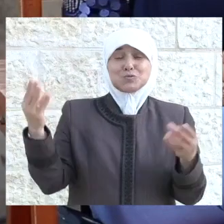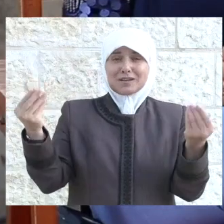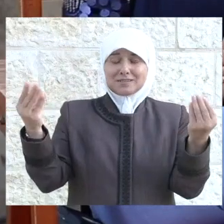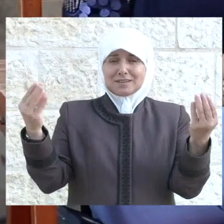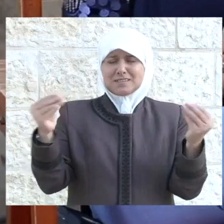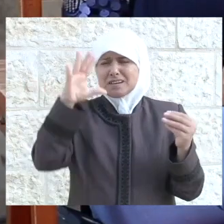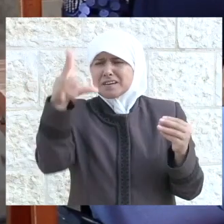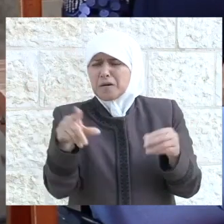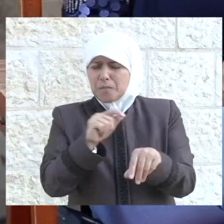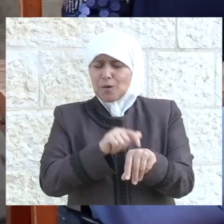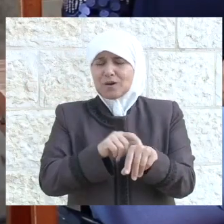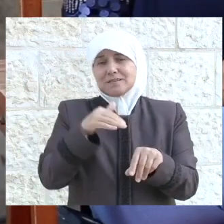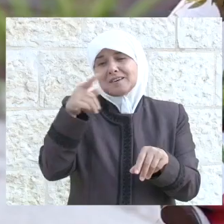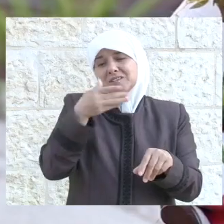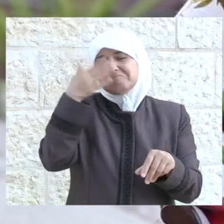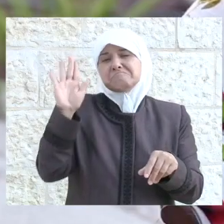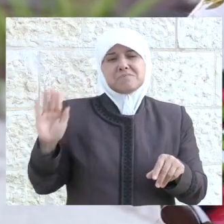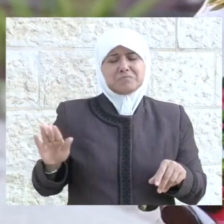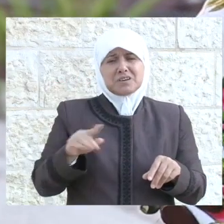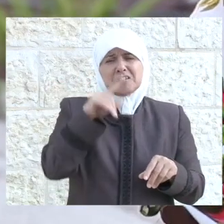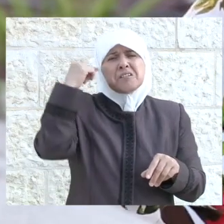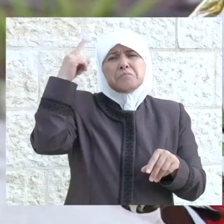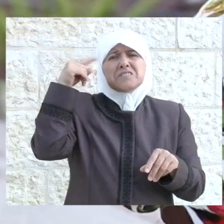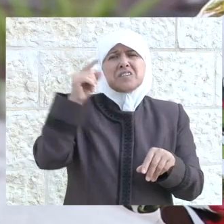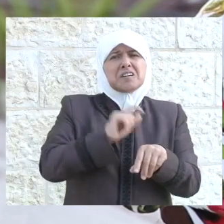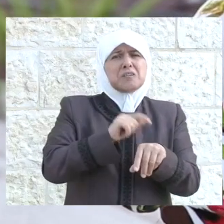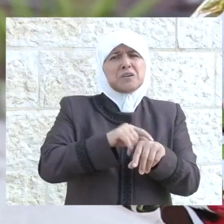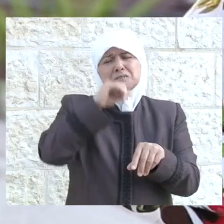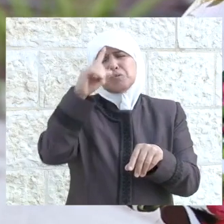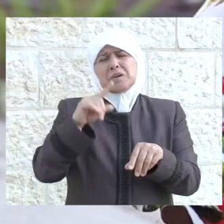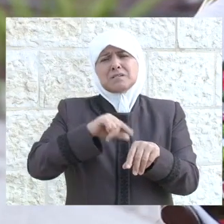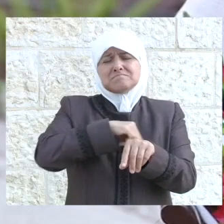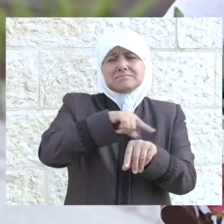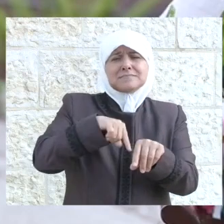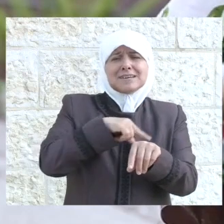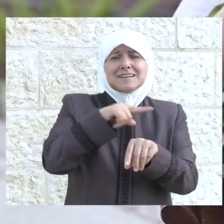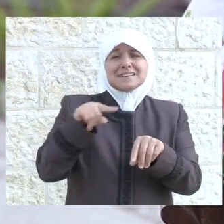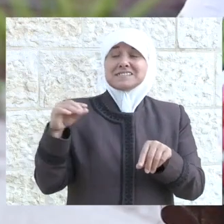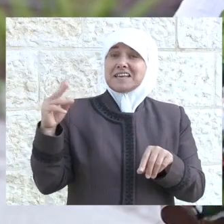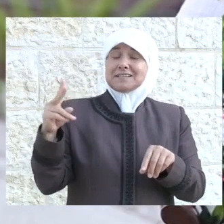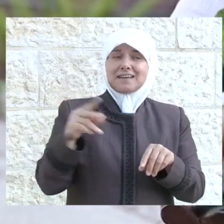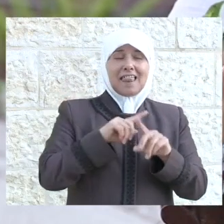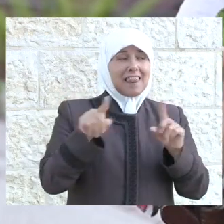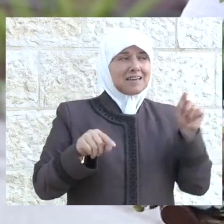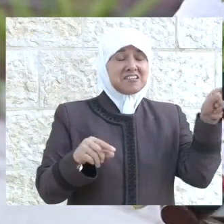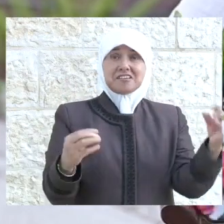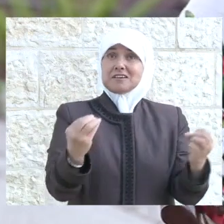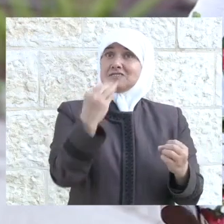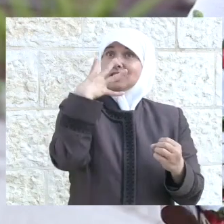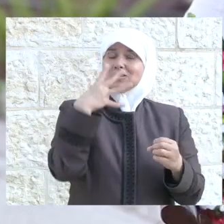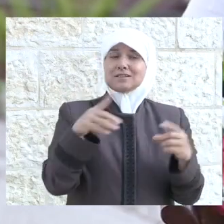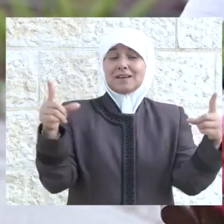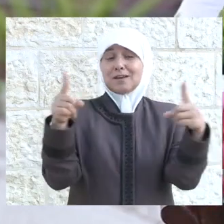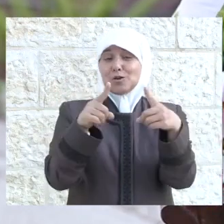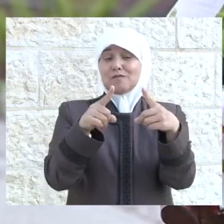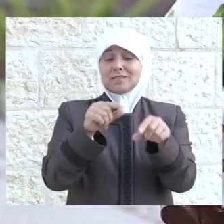بس كنت حاطة في بالك وقت أنت إنك ماشي يعني ساعتين ونص مش أكثر من هيك. بس إنه أول ما شفت إنه هاي فترة طويلة، يعني